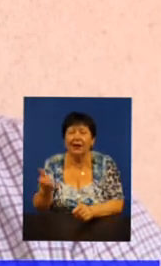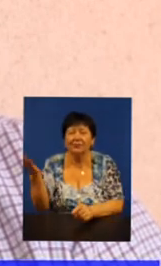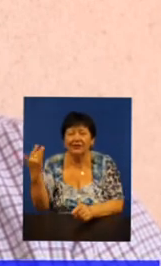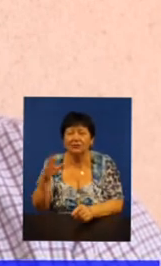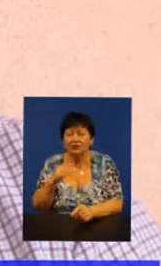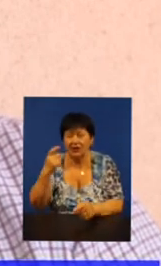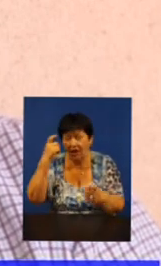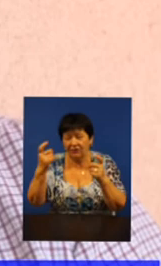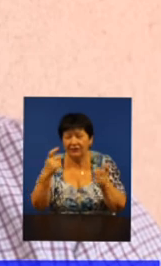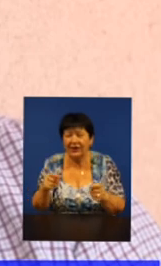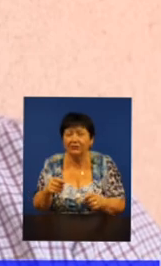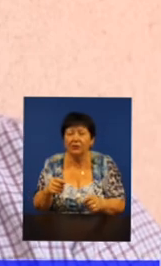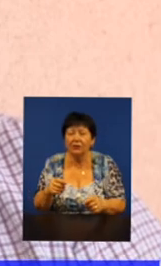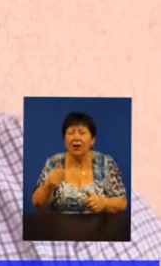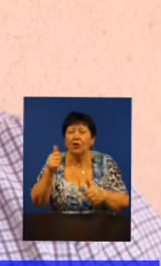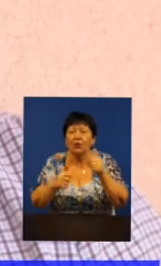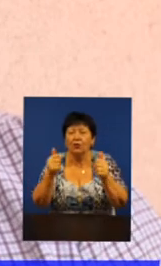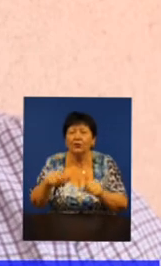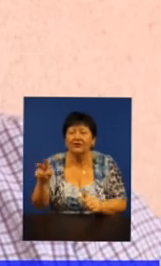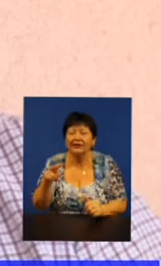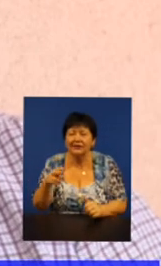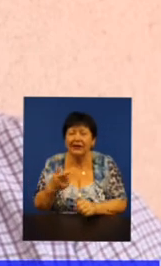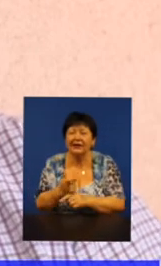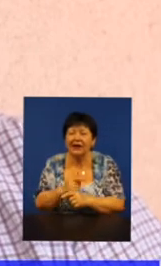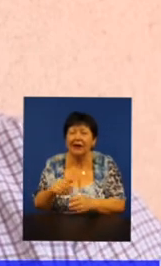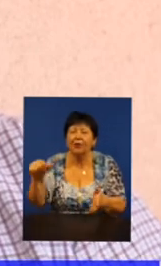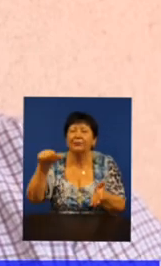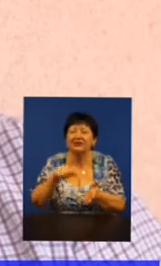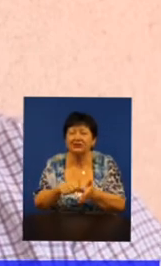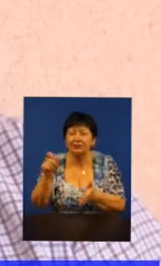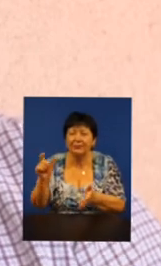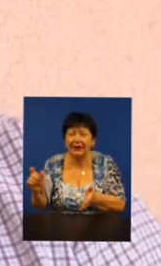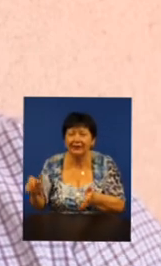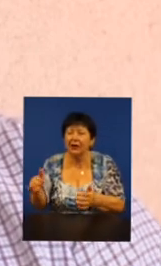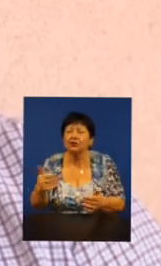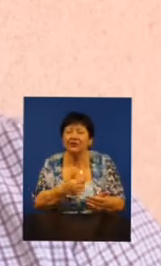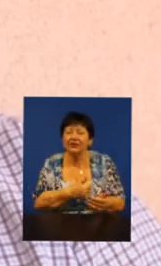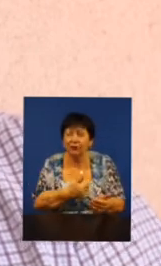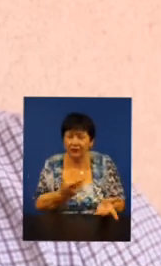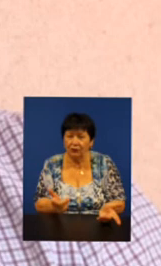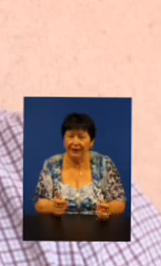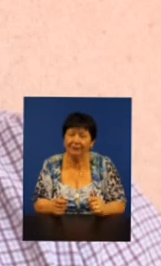fost anunțat un concurs literar la care au participat toți doritorii.